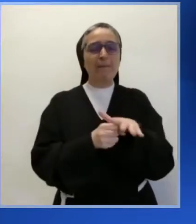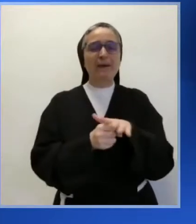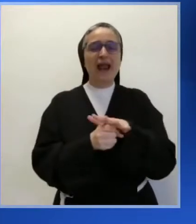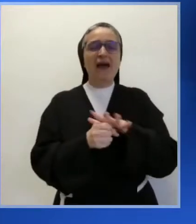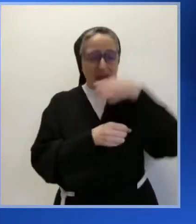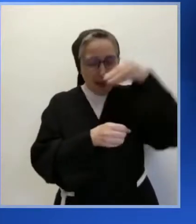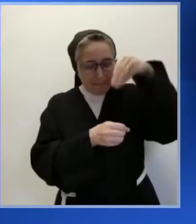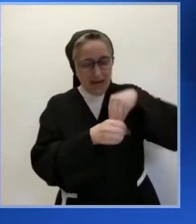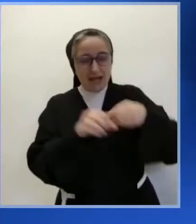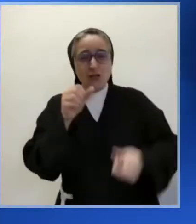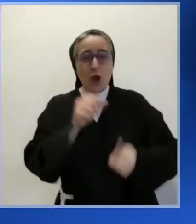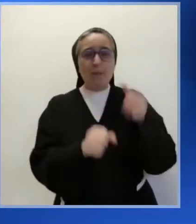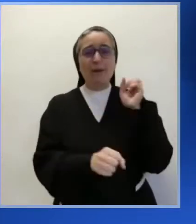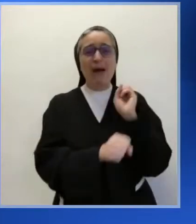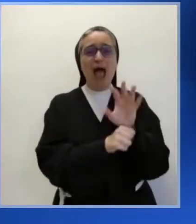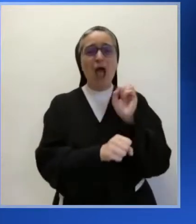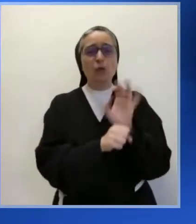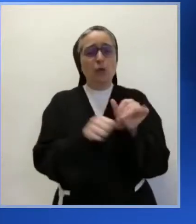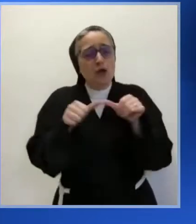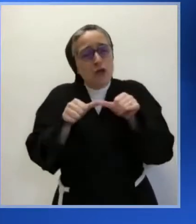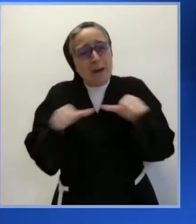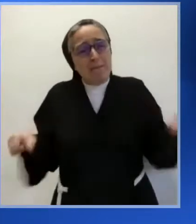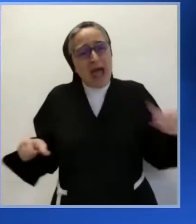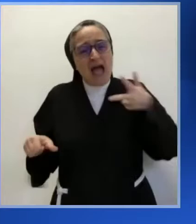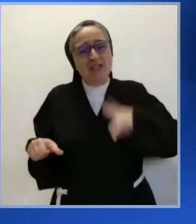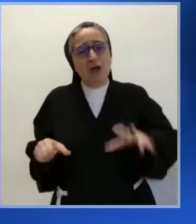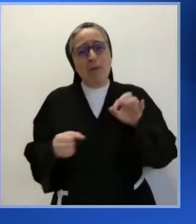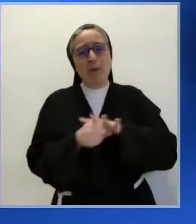dell'educazione e base del tessuto sociale.